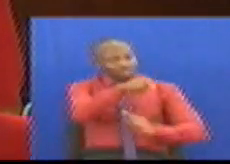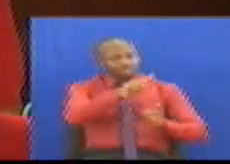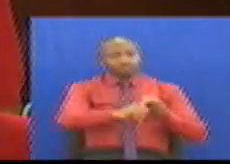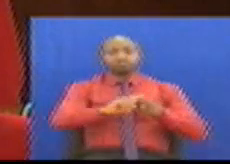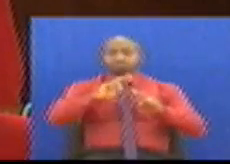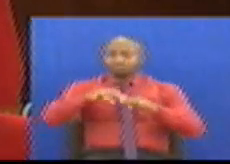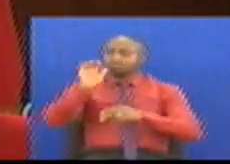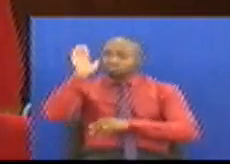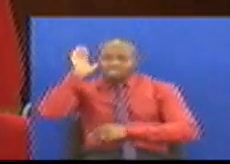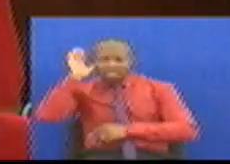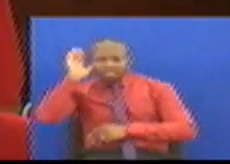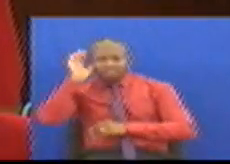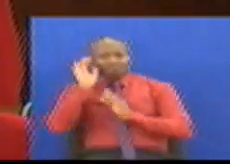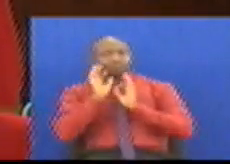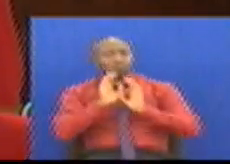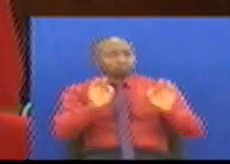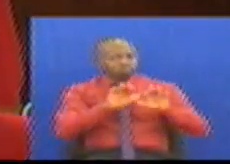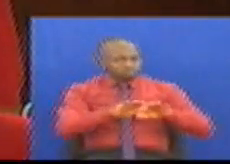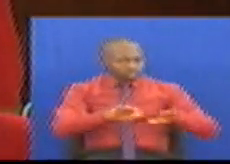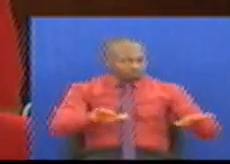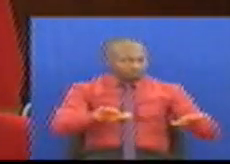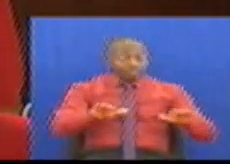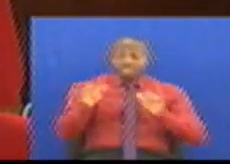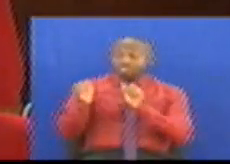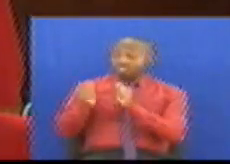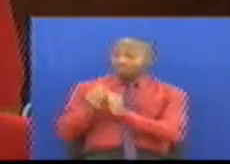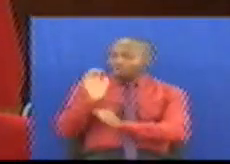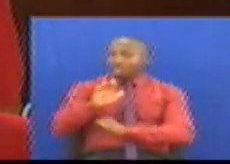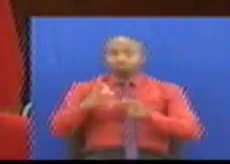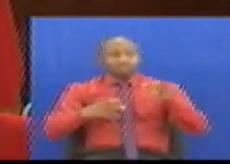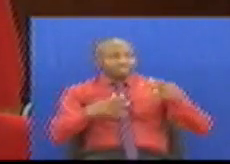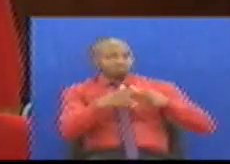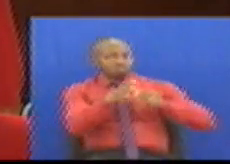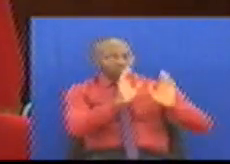anakusikiliza kwa utulivu, na lile lilokupeleka pale linapata